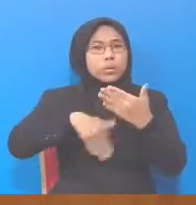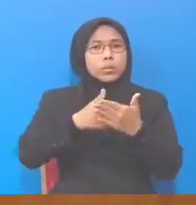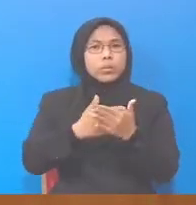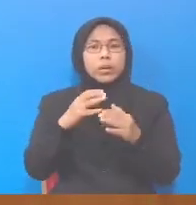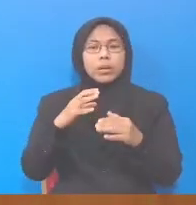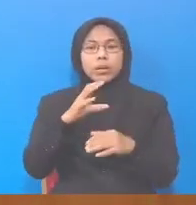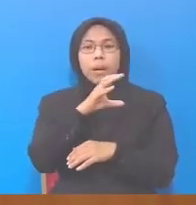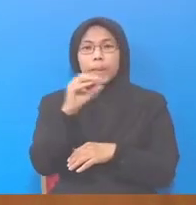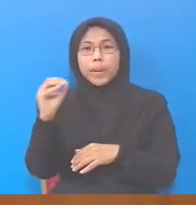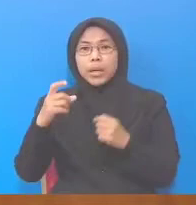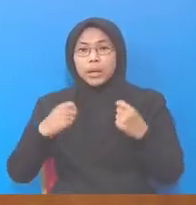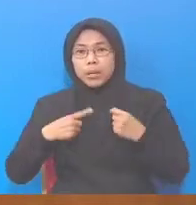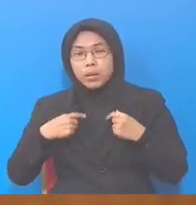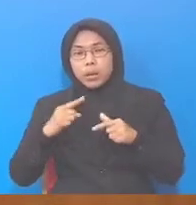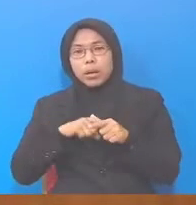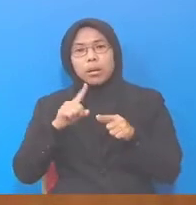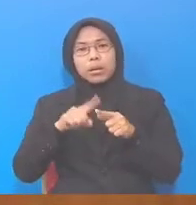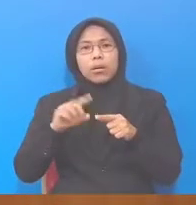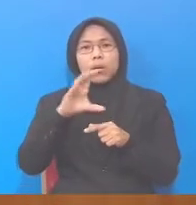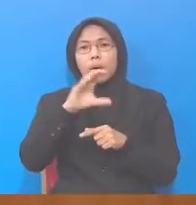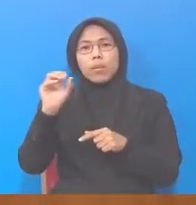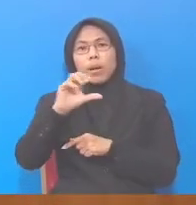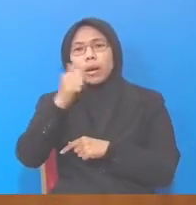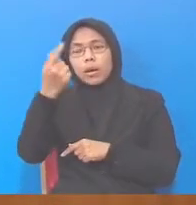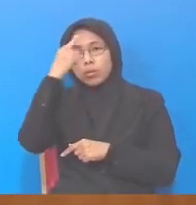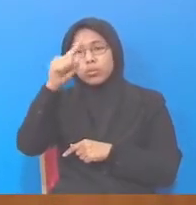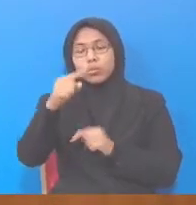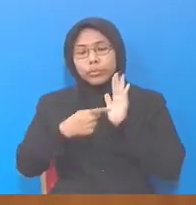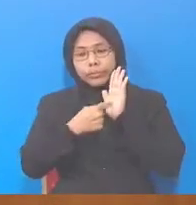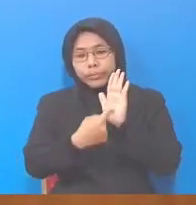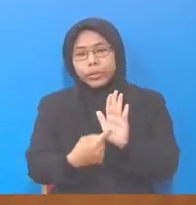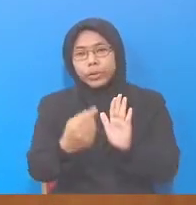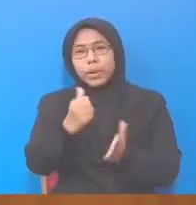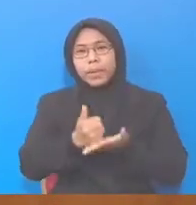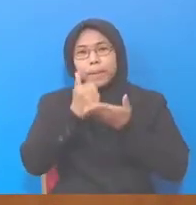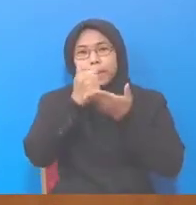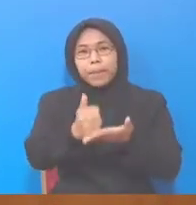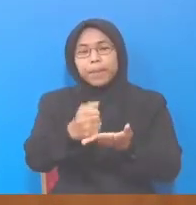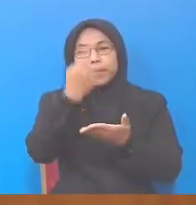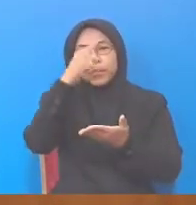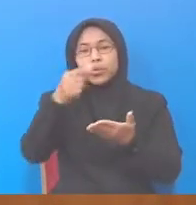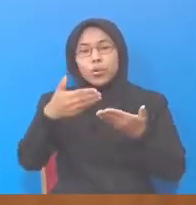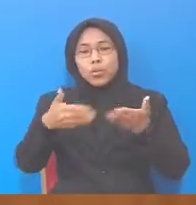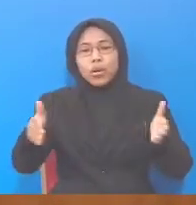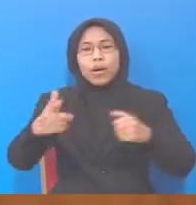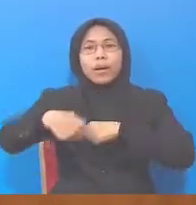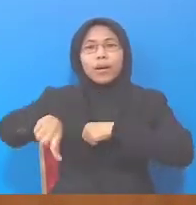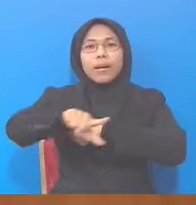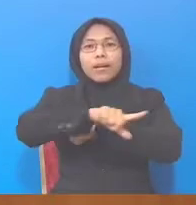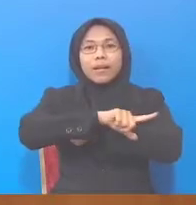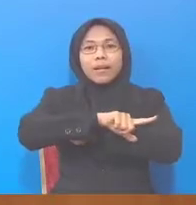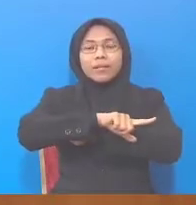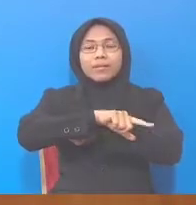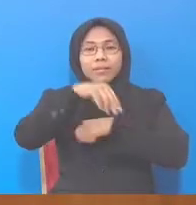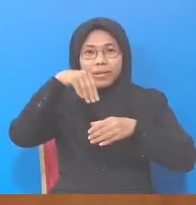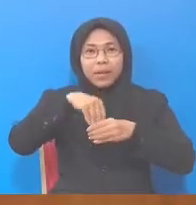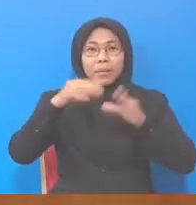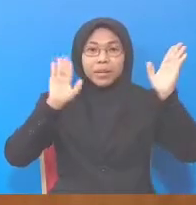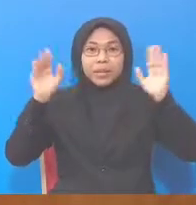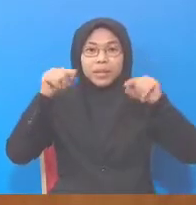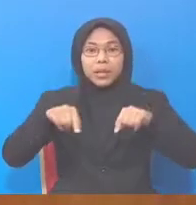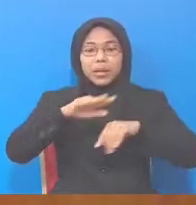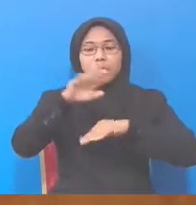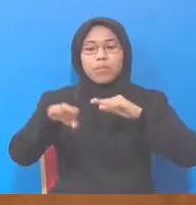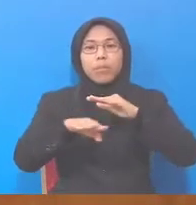Syarikat swasta ataupun cek toko prat untuk tampil membantu kita untuk membuka ladang-ladang di negara kita